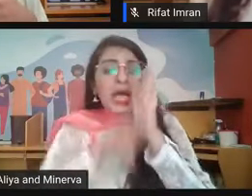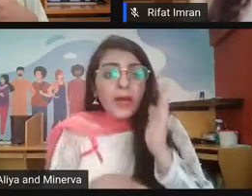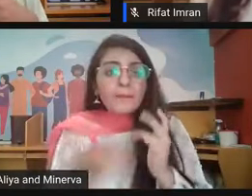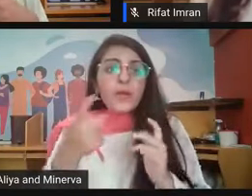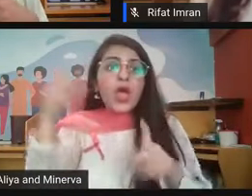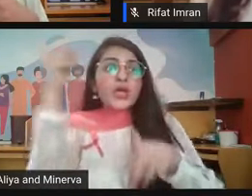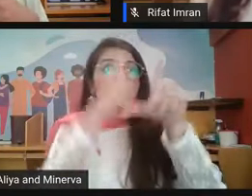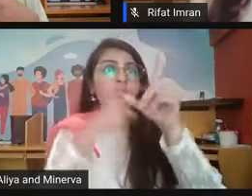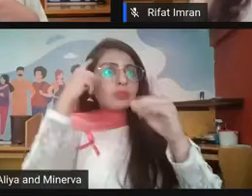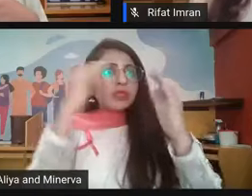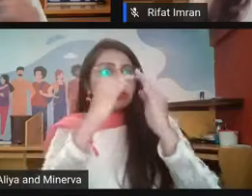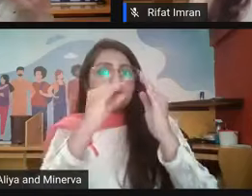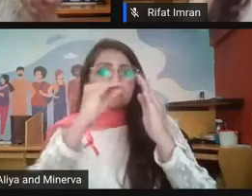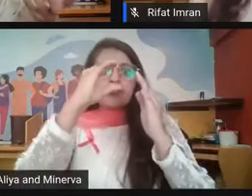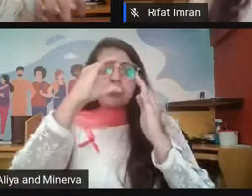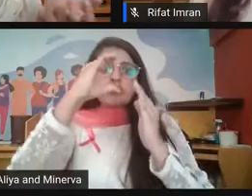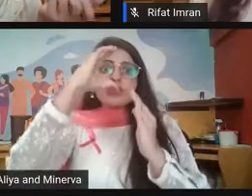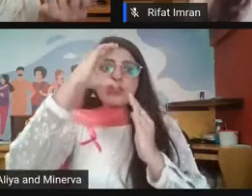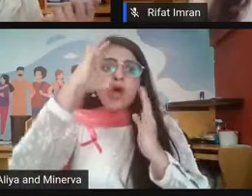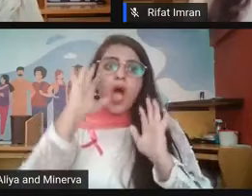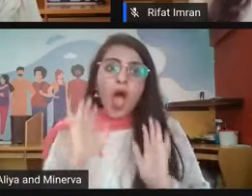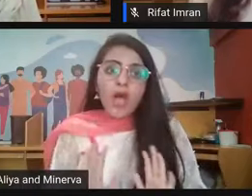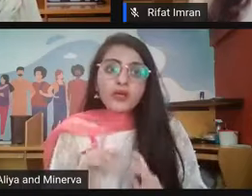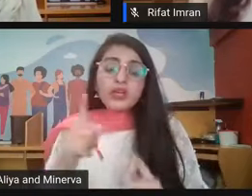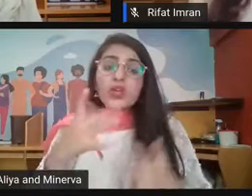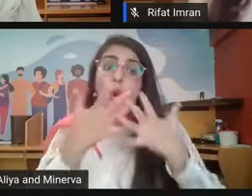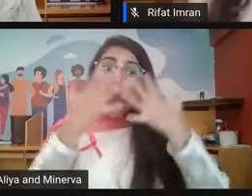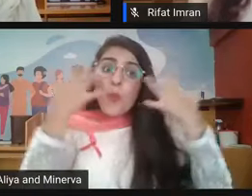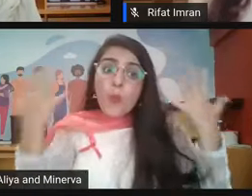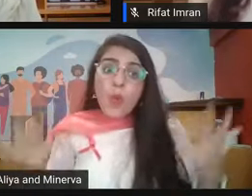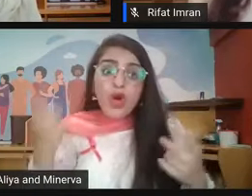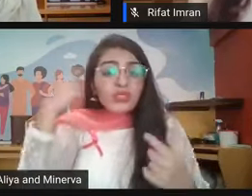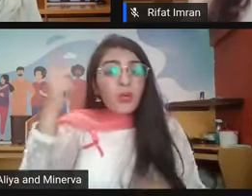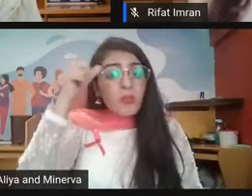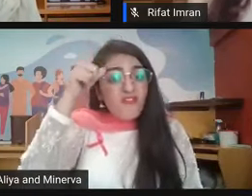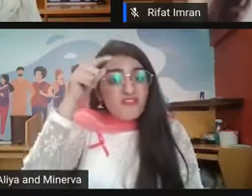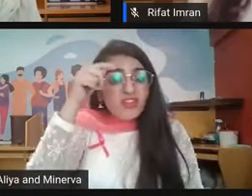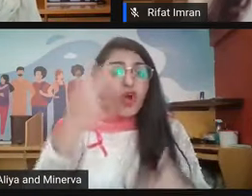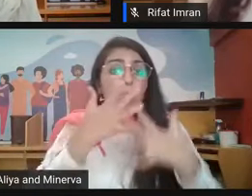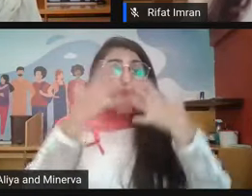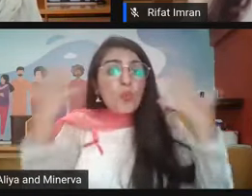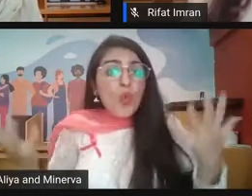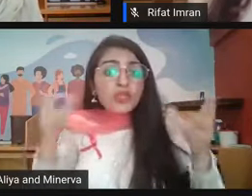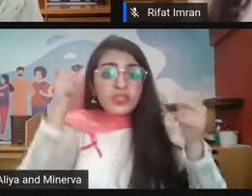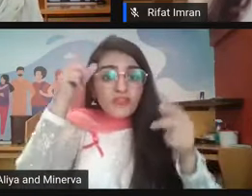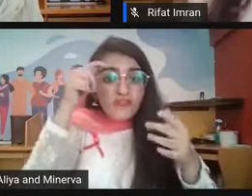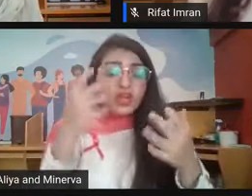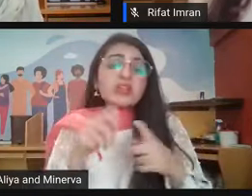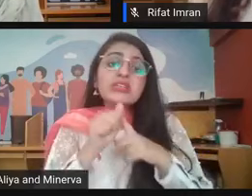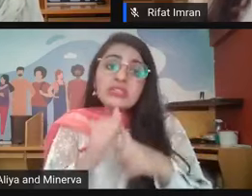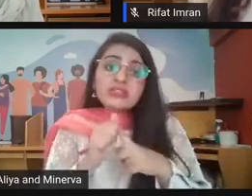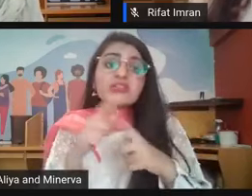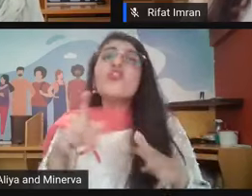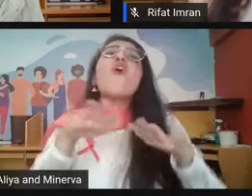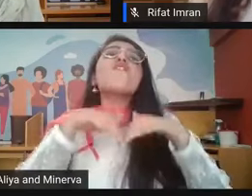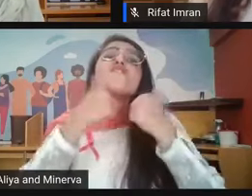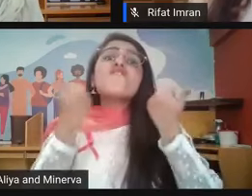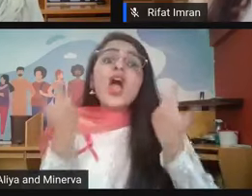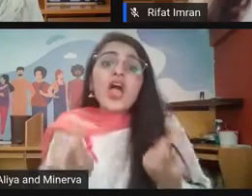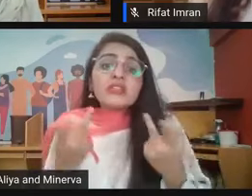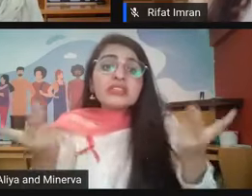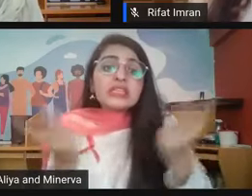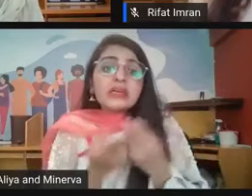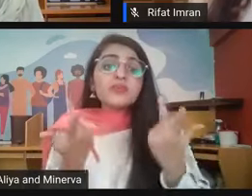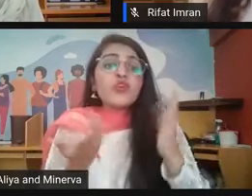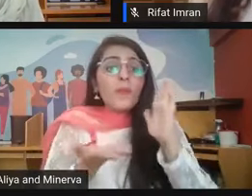zyada badhte ja rahe hain. To ye as a nation, hamare liye bahut bada lamha fikriya hai ki why this is happening, kyun aisa ho raha hai. Agar